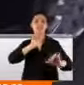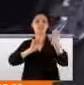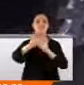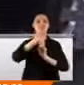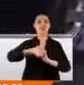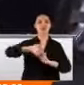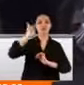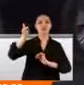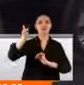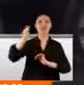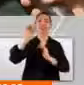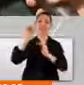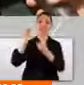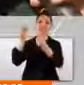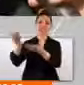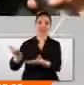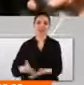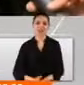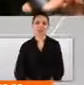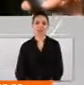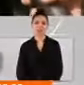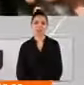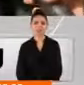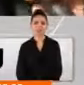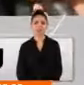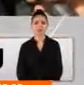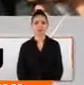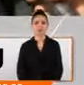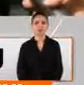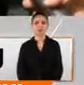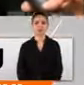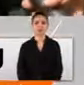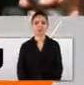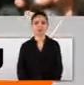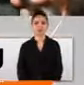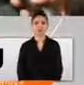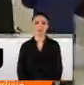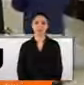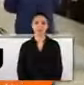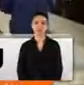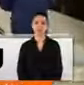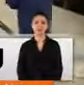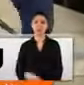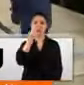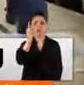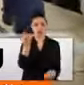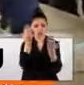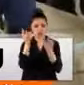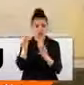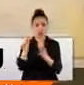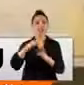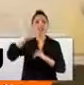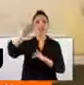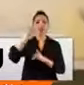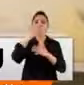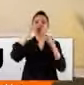bu isteğine kayıtsız kalmadı. Sayın Hulusi Akar'dan çok teşekkürler ederim. Şimdi o bizi koruyor. Önce dua etti, sonra